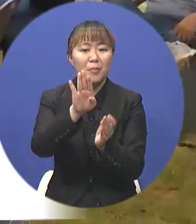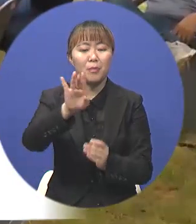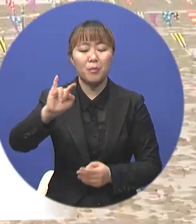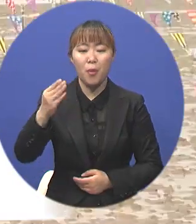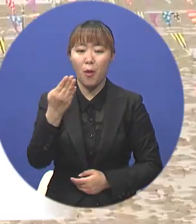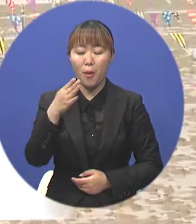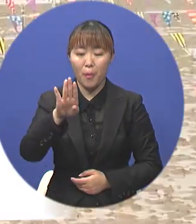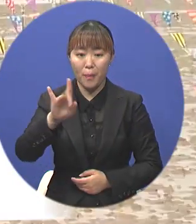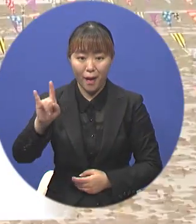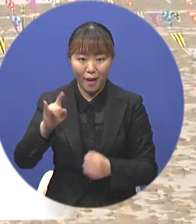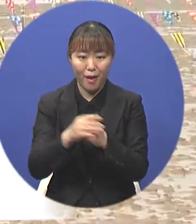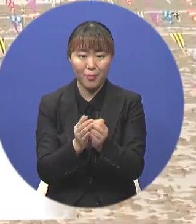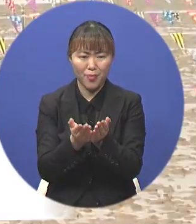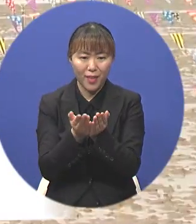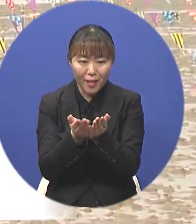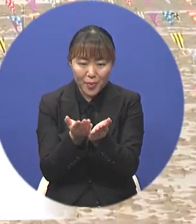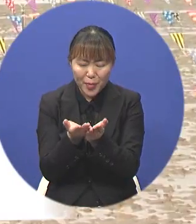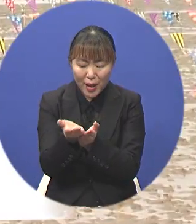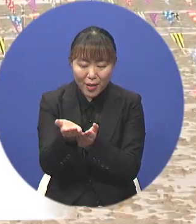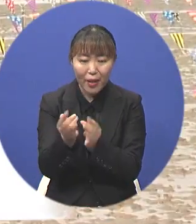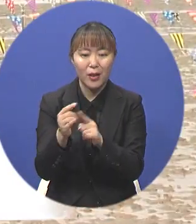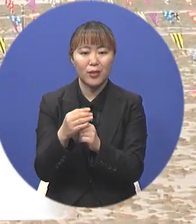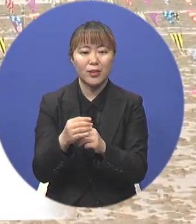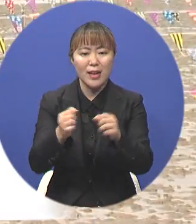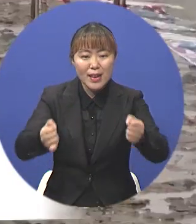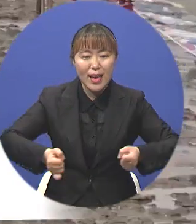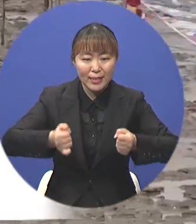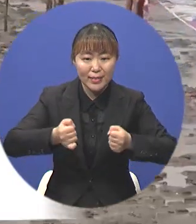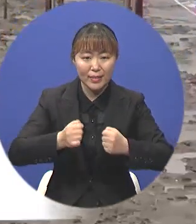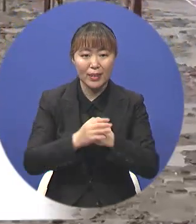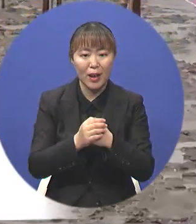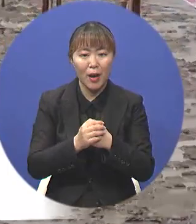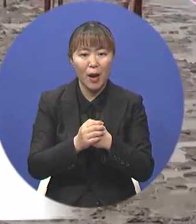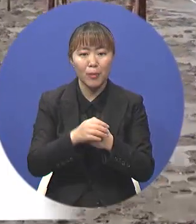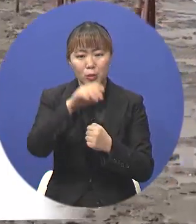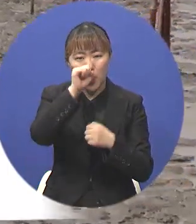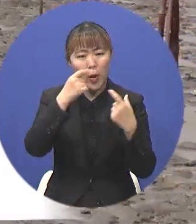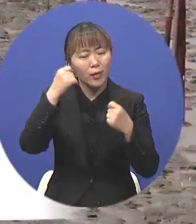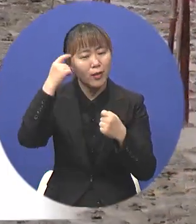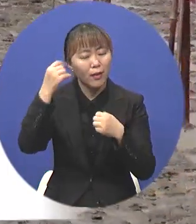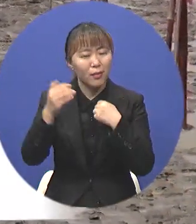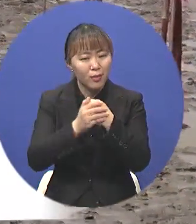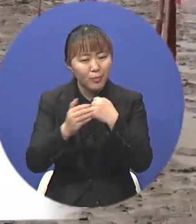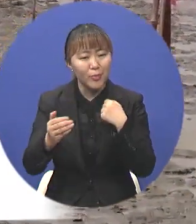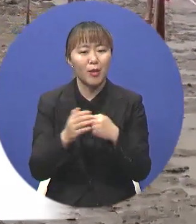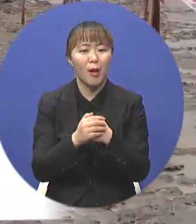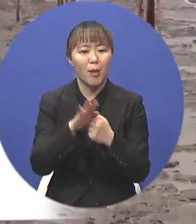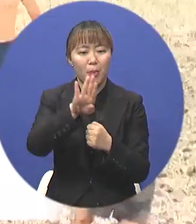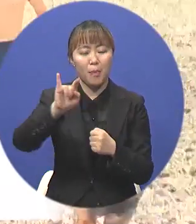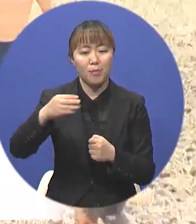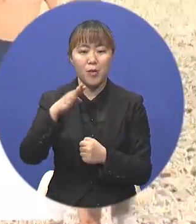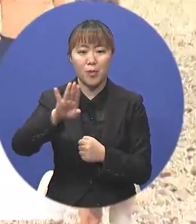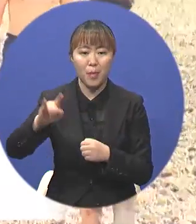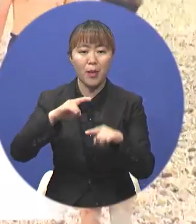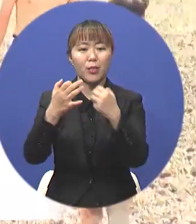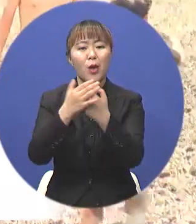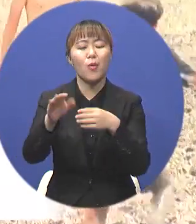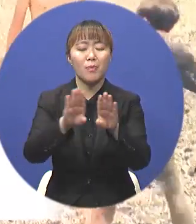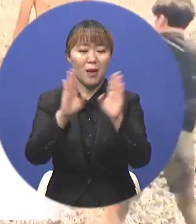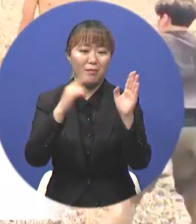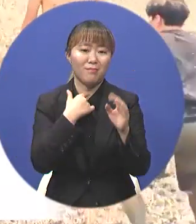그것을 개조를 좀 해가지고 뻘배 레이스를 해보면 좋겠다 해가지고 저희들이 뻘배 대회를 갖게